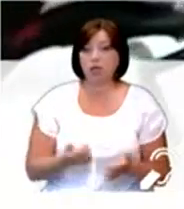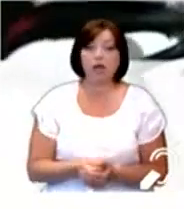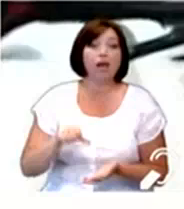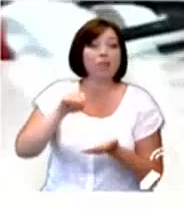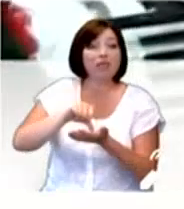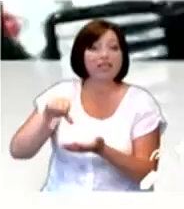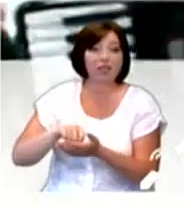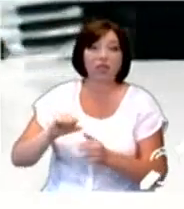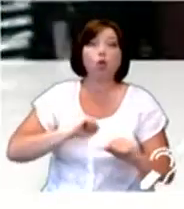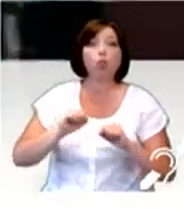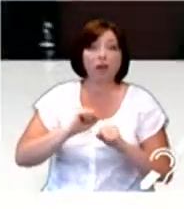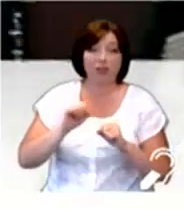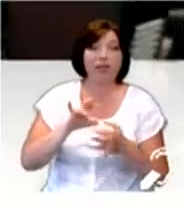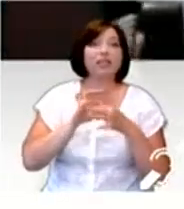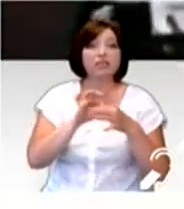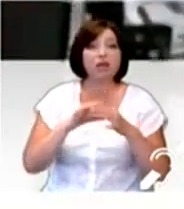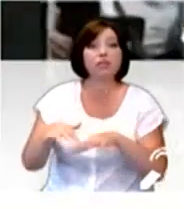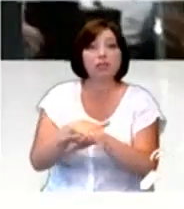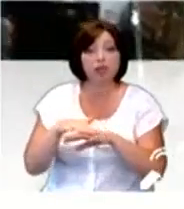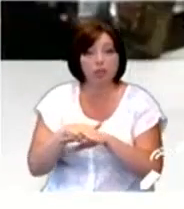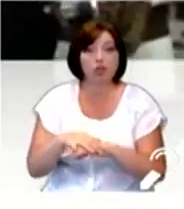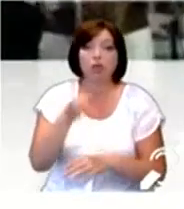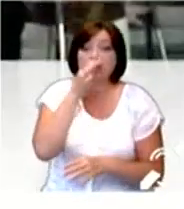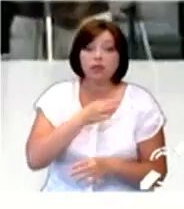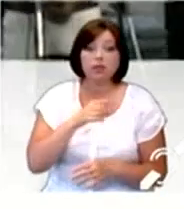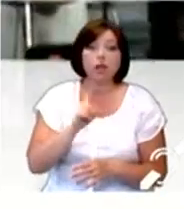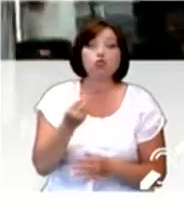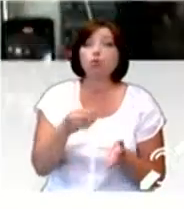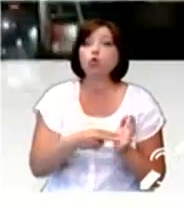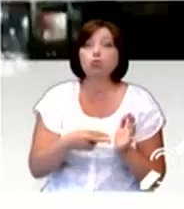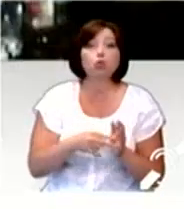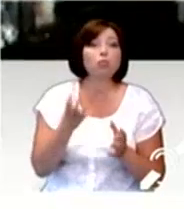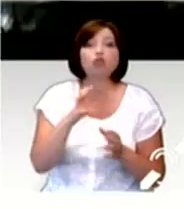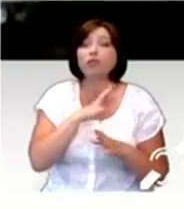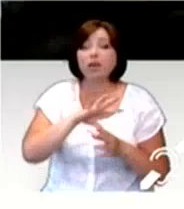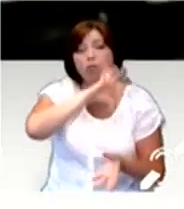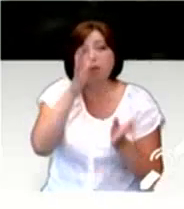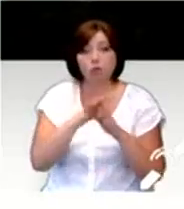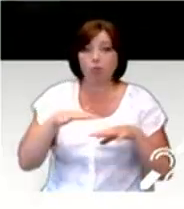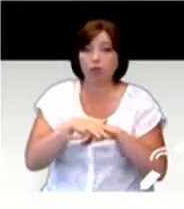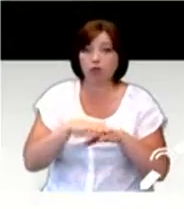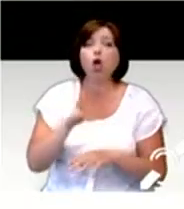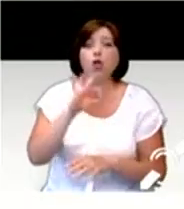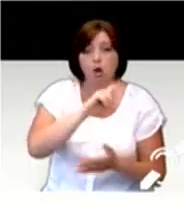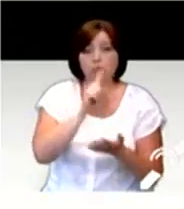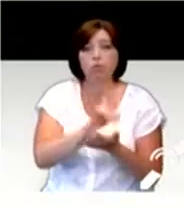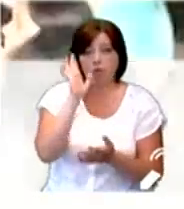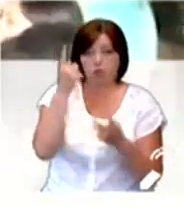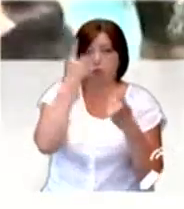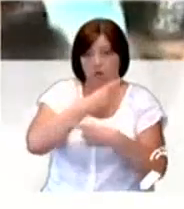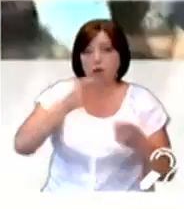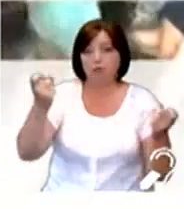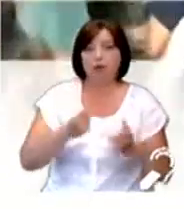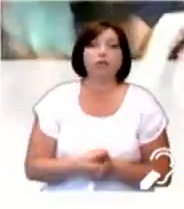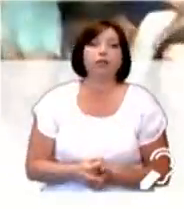reprezentanții direcției relații publice și buget civil au comunicat că suma nu a fost calculată dar va fi anunțată în